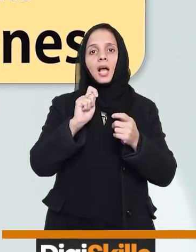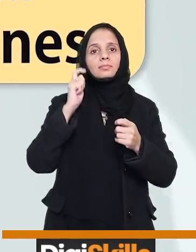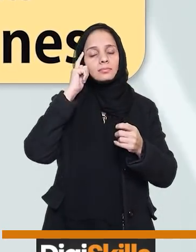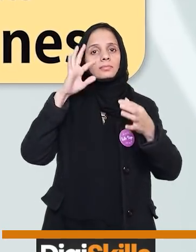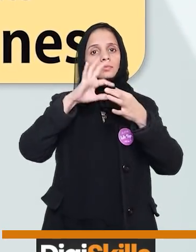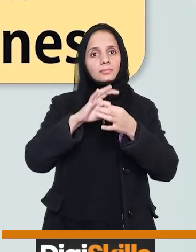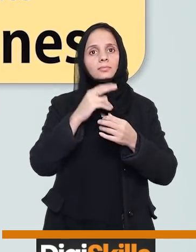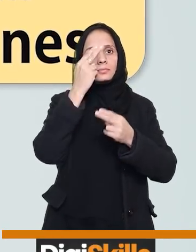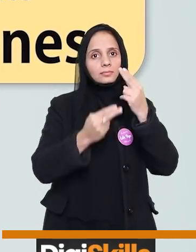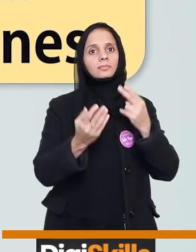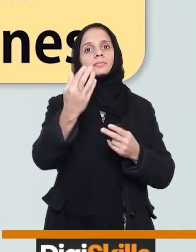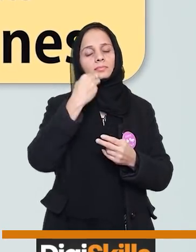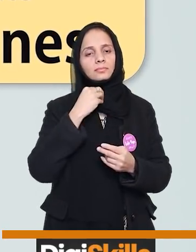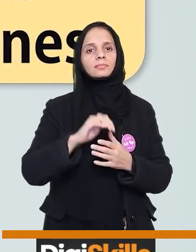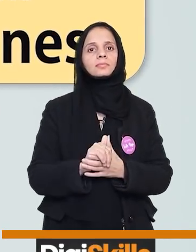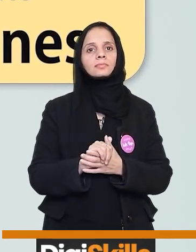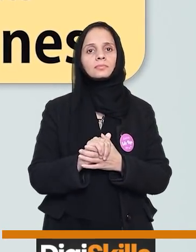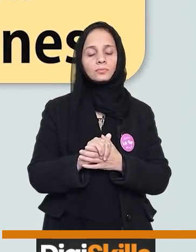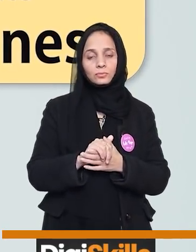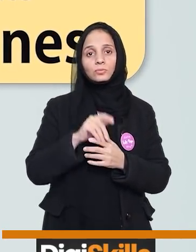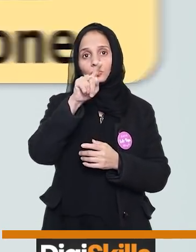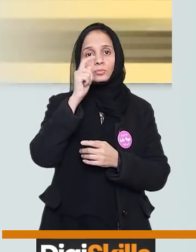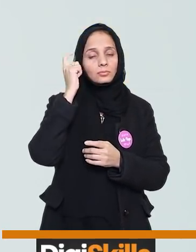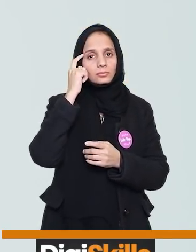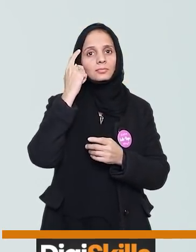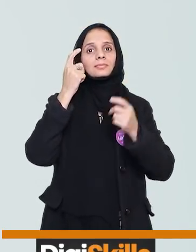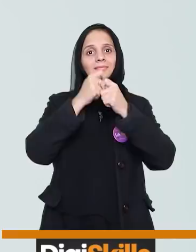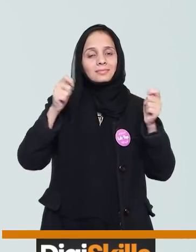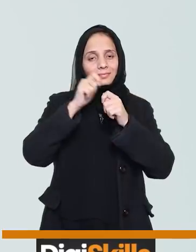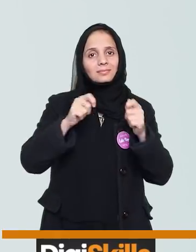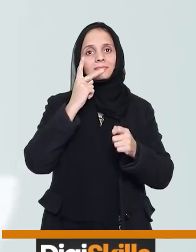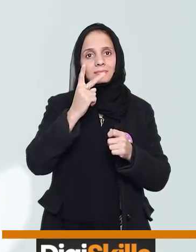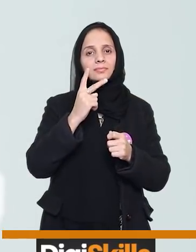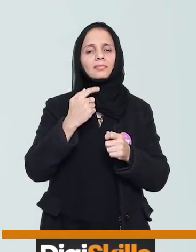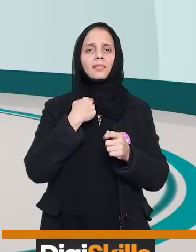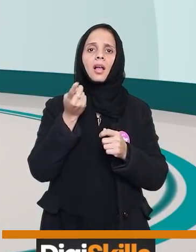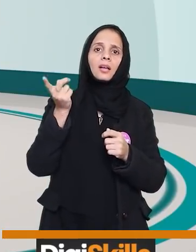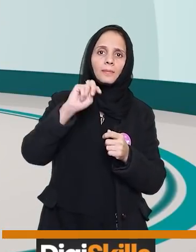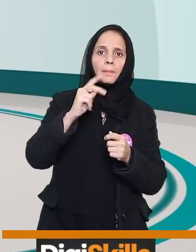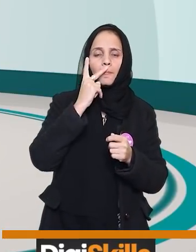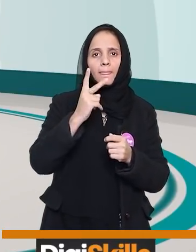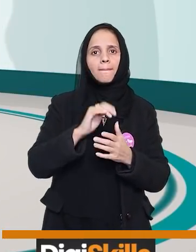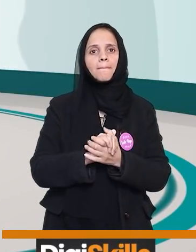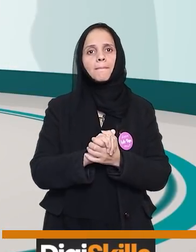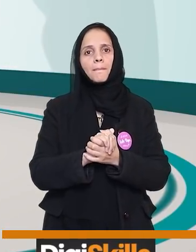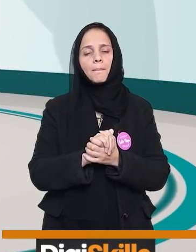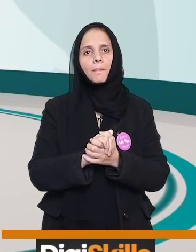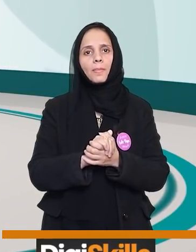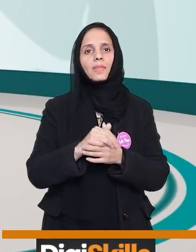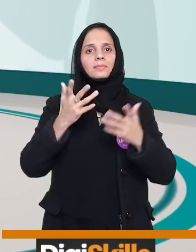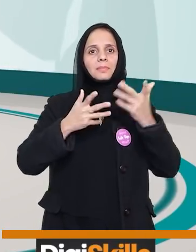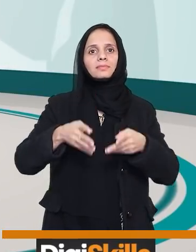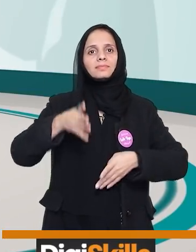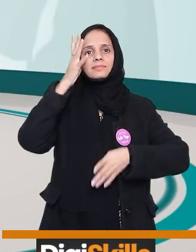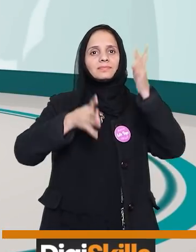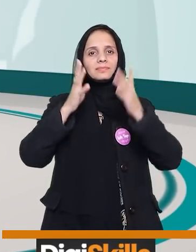یور گولز اینڈ بریک اٹ انٹو مائلسٹونز. کہ اگر آپ ایک ہی اسٹریچ میں کہیں نا کہ میں نے کل وہ